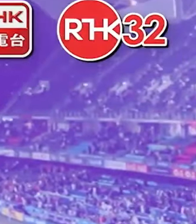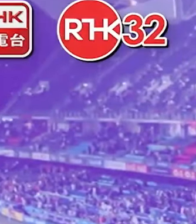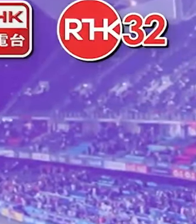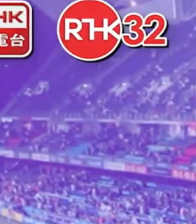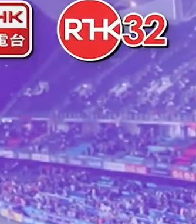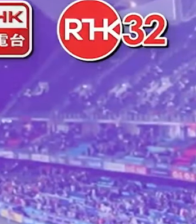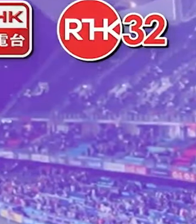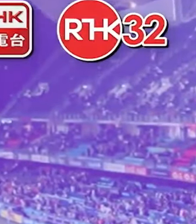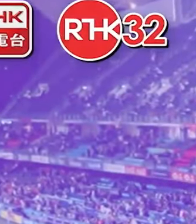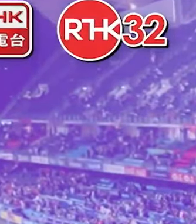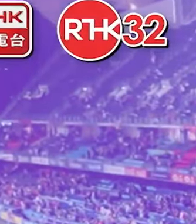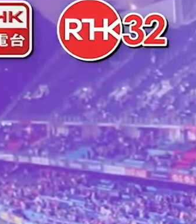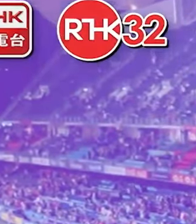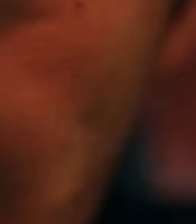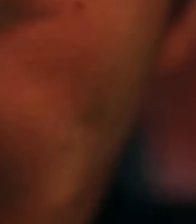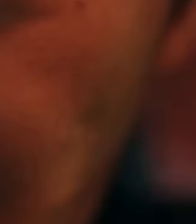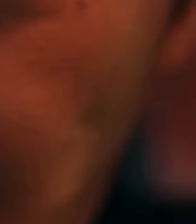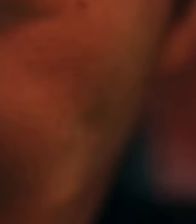啊！